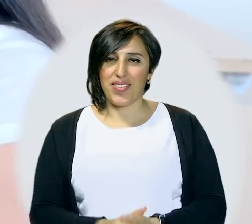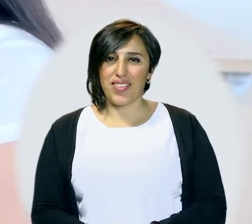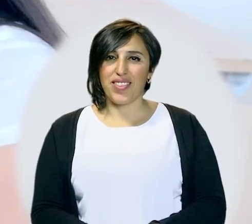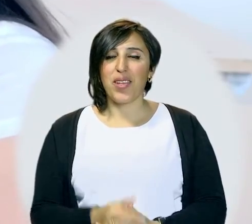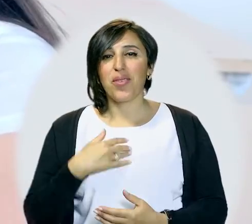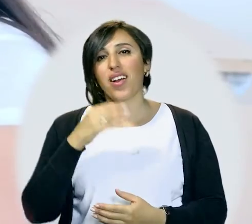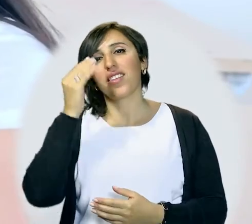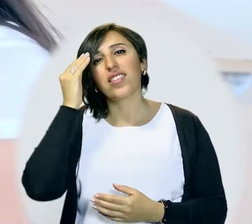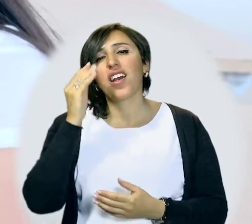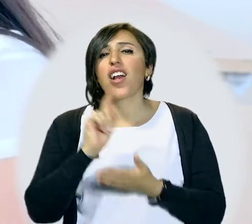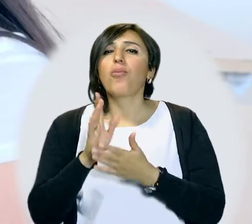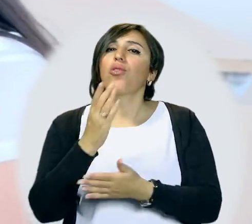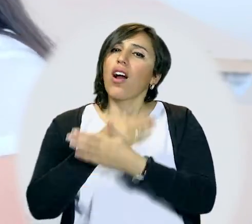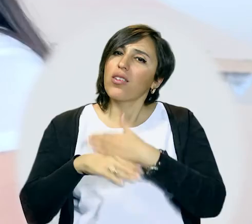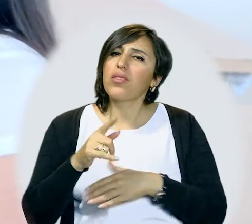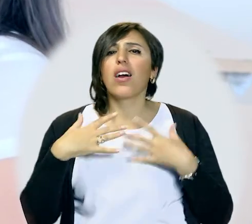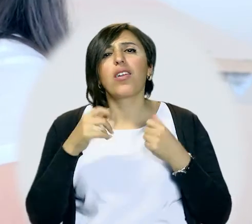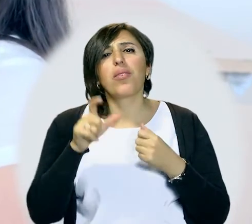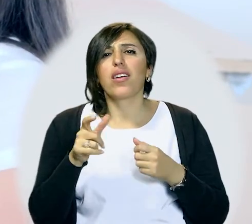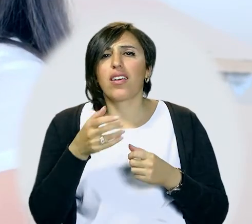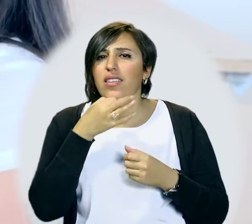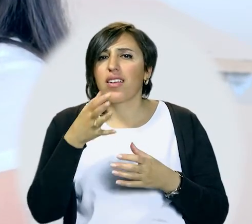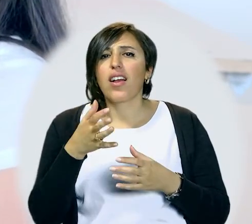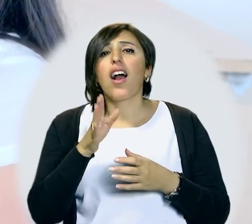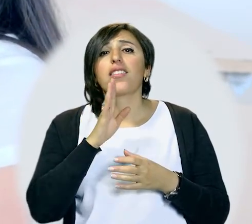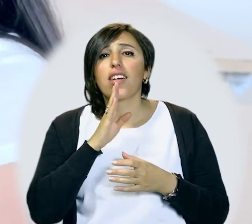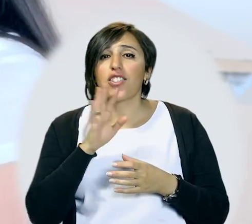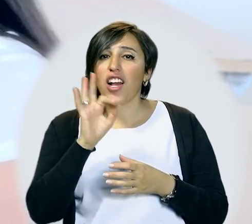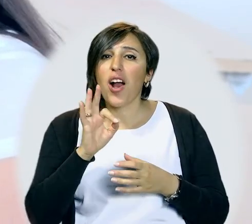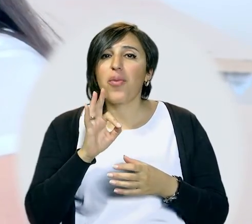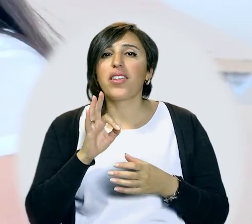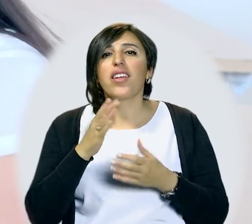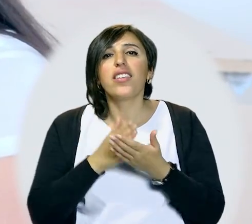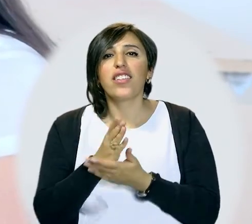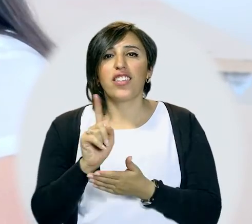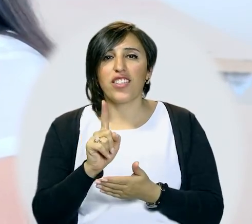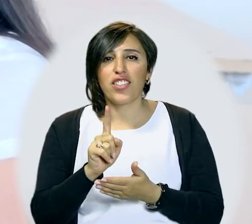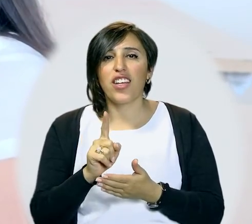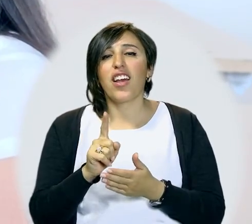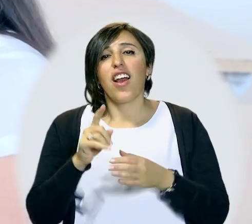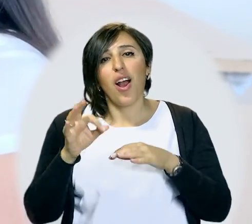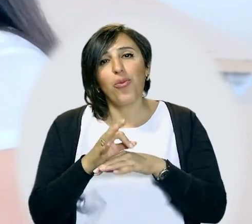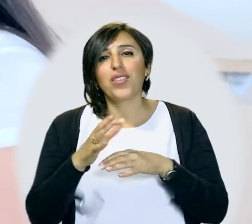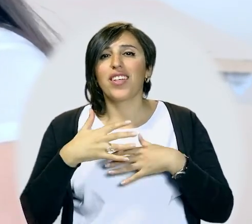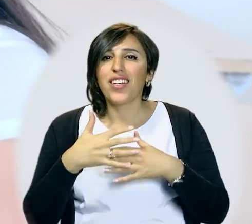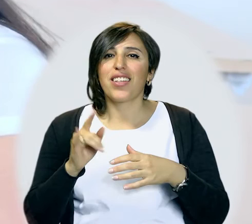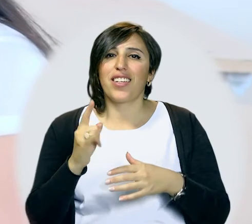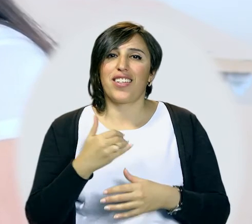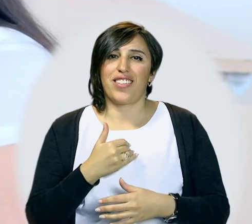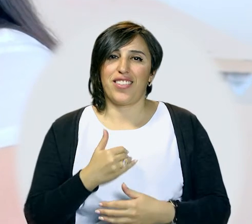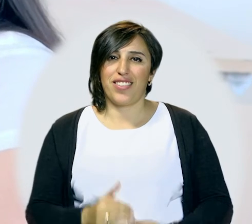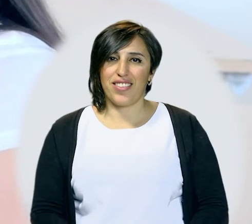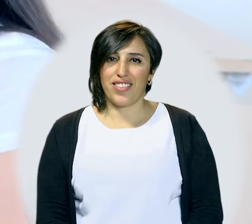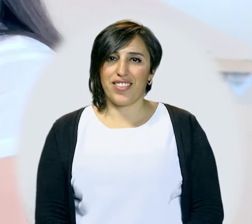եմ, կապ չունի հաշվընդհանրությունը, ցանկացած աղջիկա միսիան էս կյանքում հենց մայրանալու պրոցեսը։